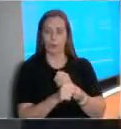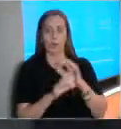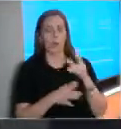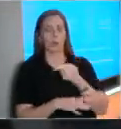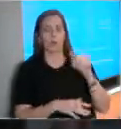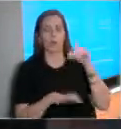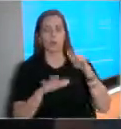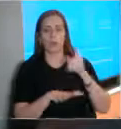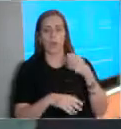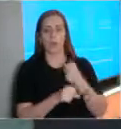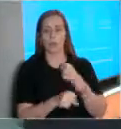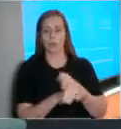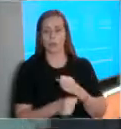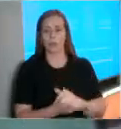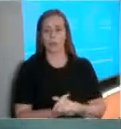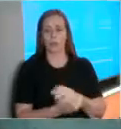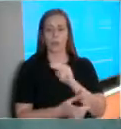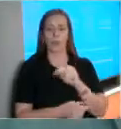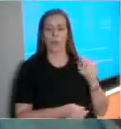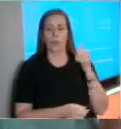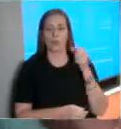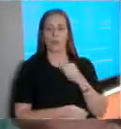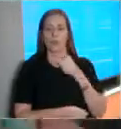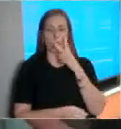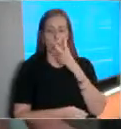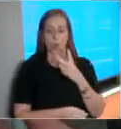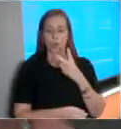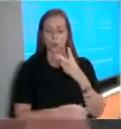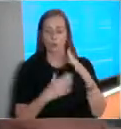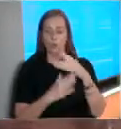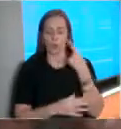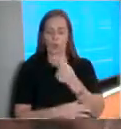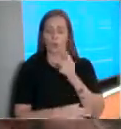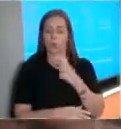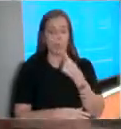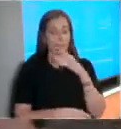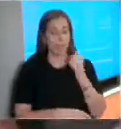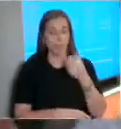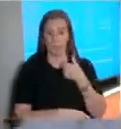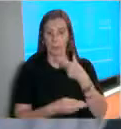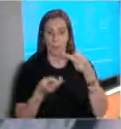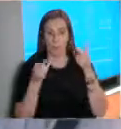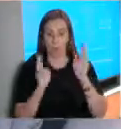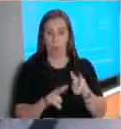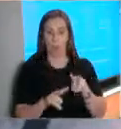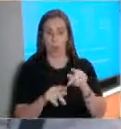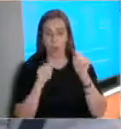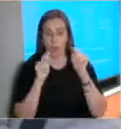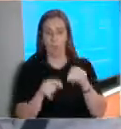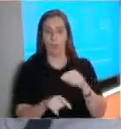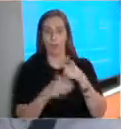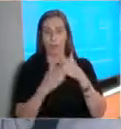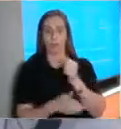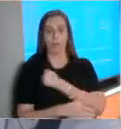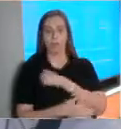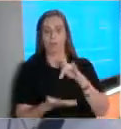הנושא הראשון שהממשלה צריכה לטפל בו לדעתך? הנושא הראשון, היא צריכה להסתכל בראי, והיא צריכה להגיד האם אני מסוגלת לעזור לכל המסכנים